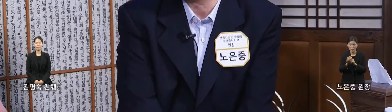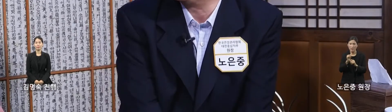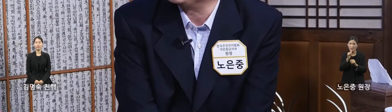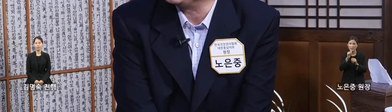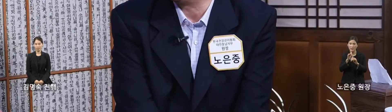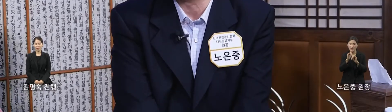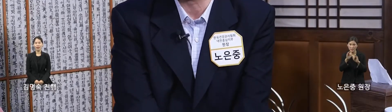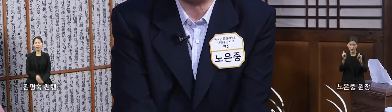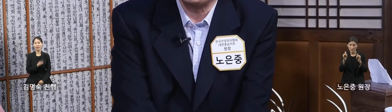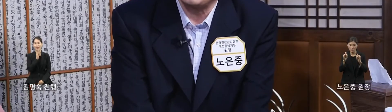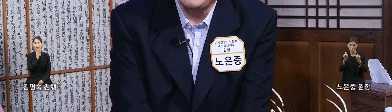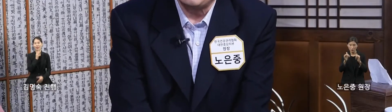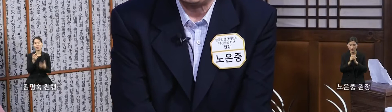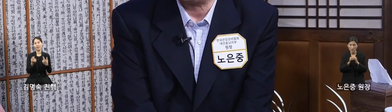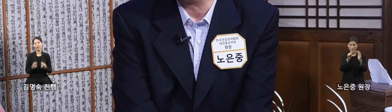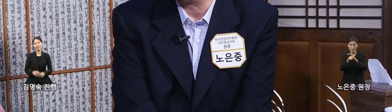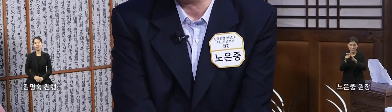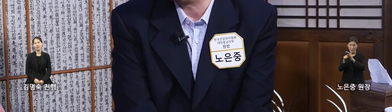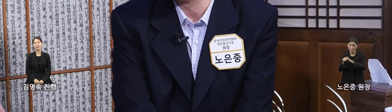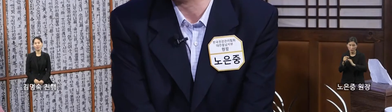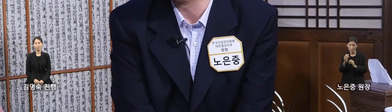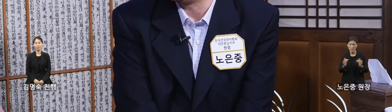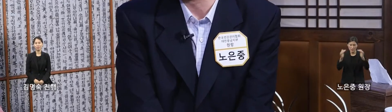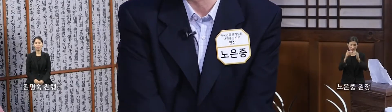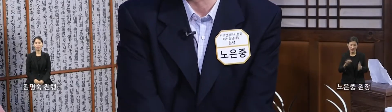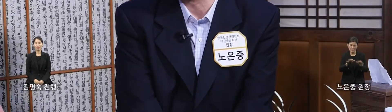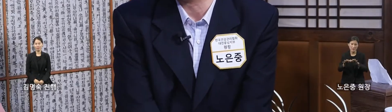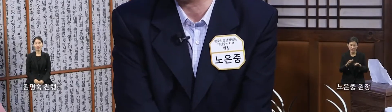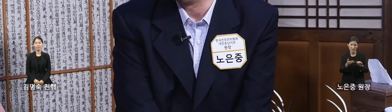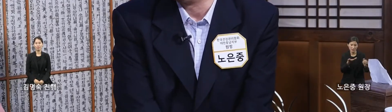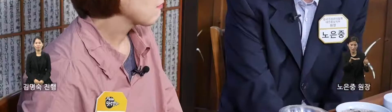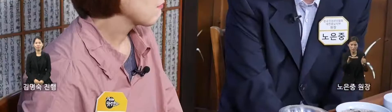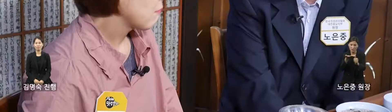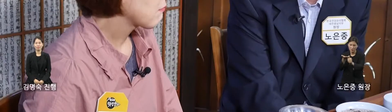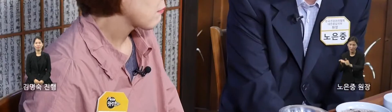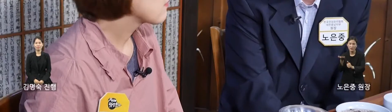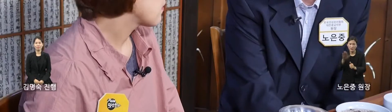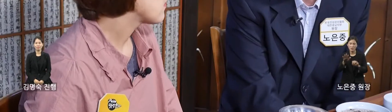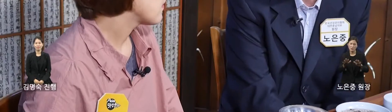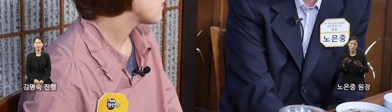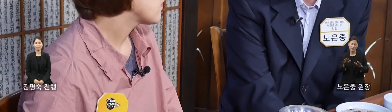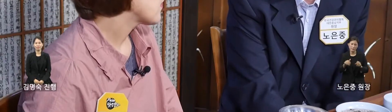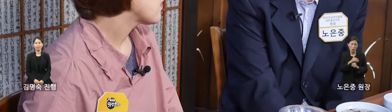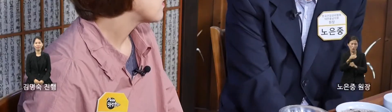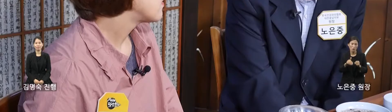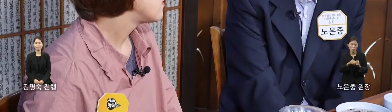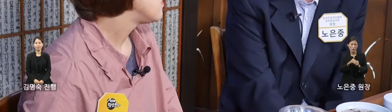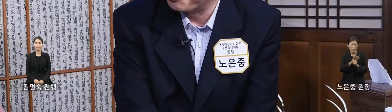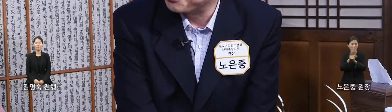김장 담가드리기 그런 사업도 했는데 저희가 이제 아마 시국이 시국이니만큼 예전에 비해서는 저희가 좀